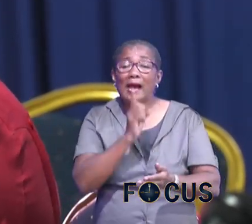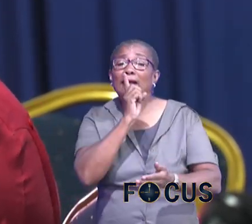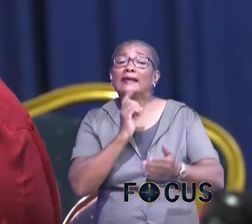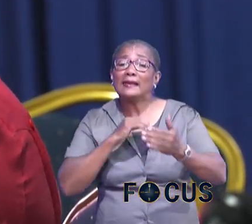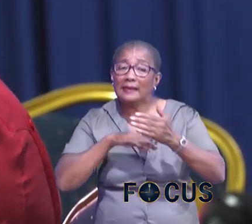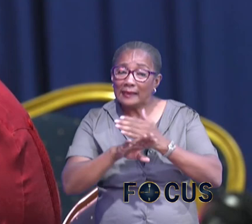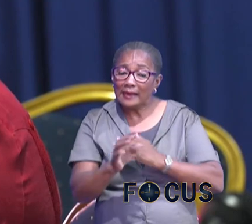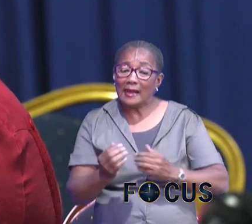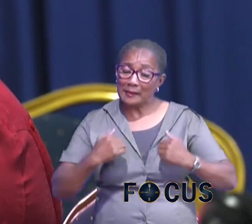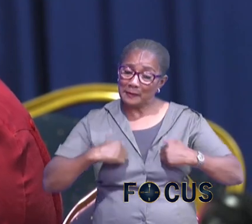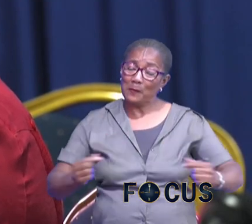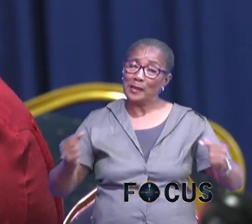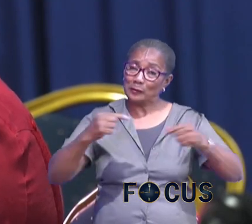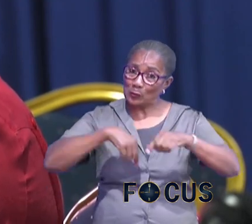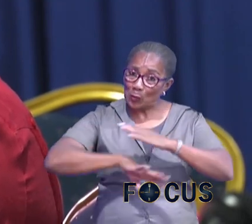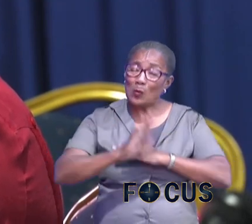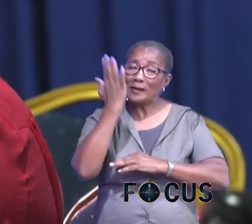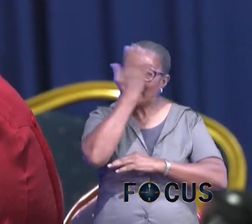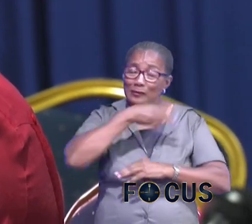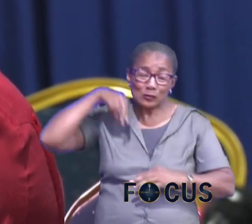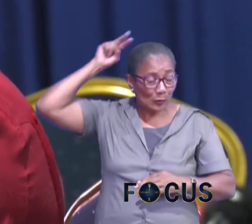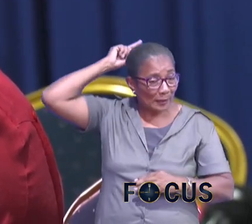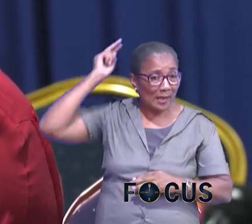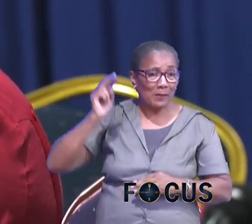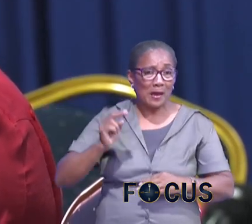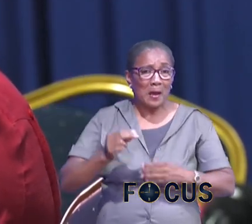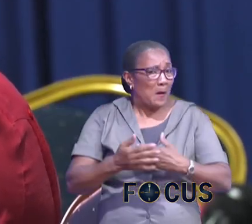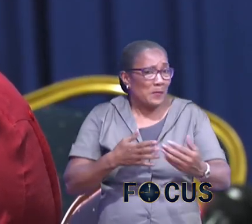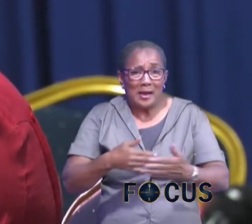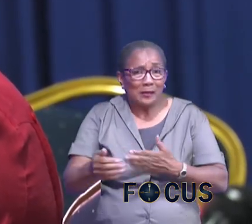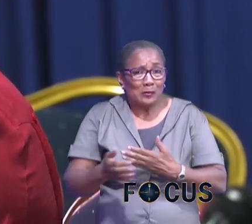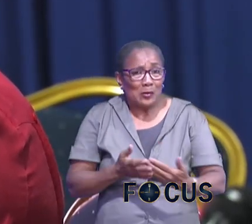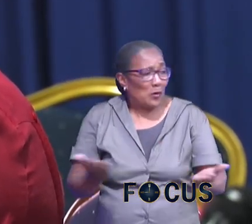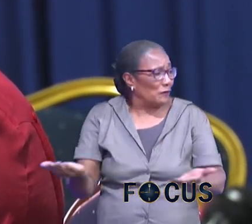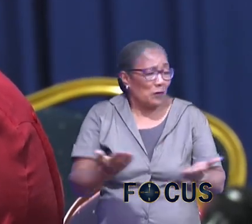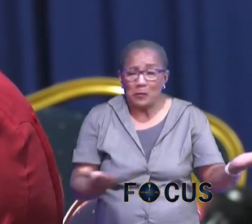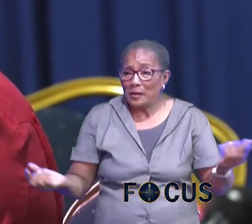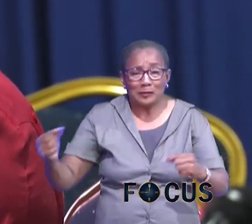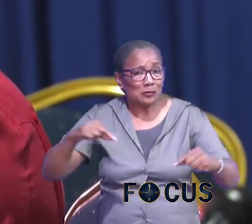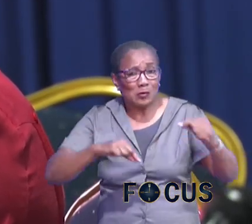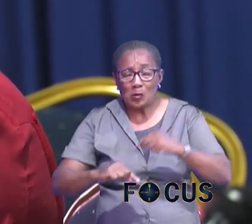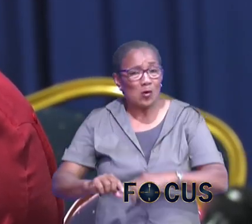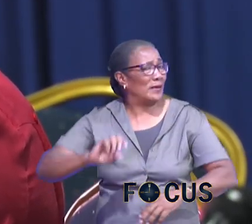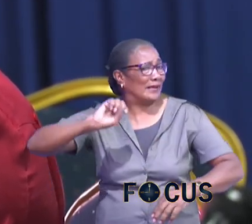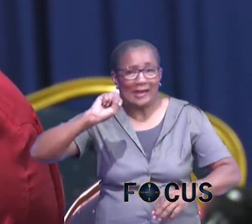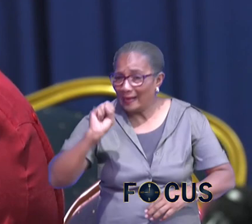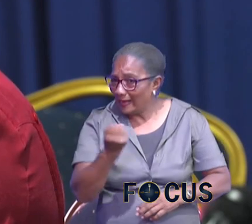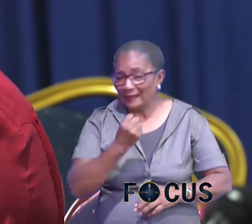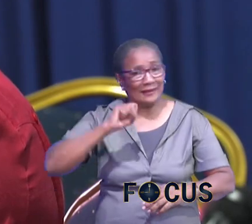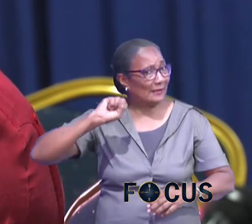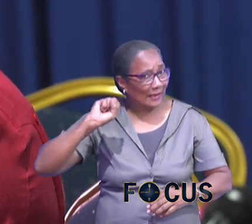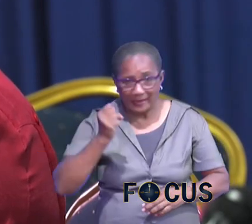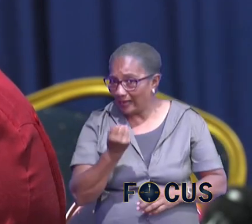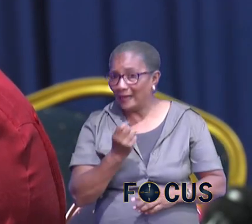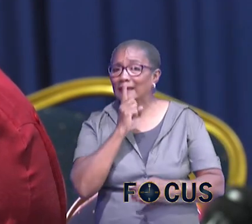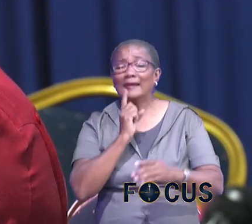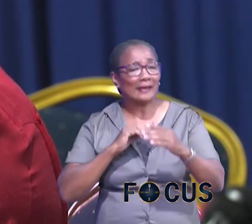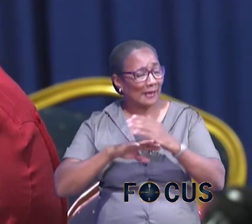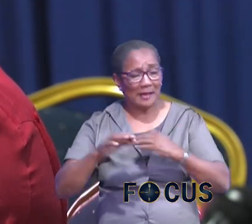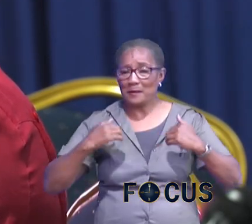illegalen om het land binnen te komen. Het maakt niet uit van waar ze komen. We kunnen het ons niet